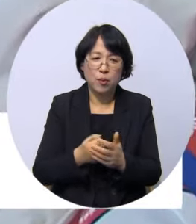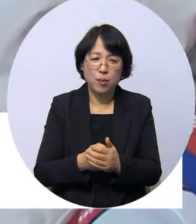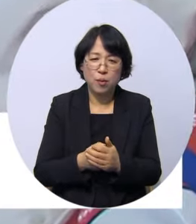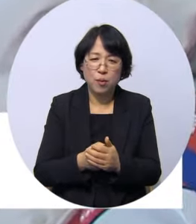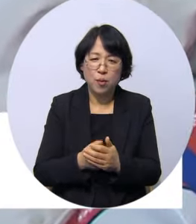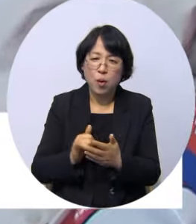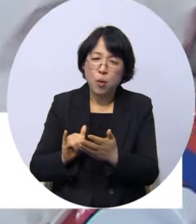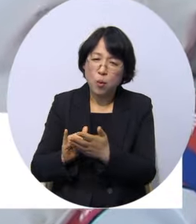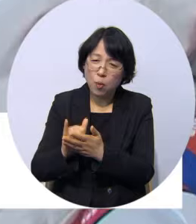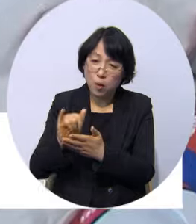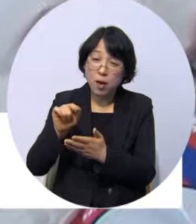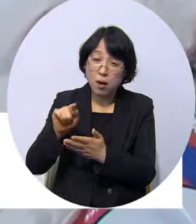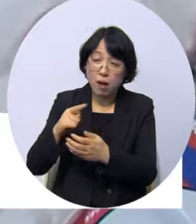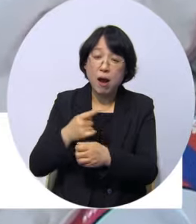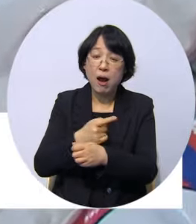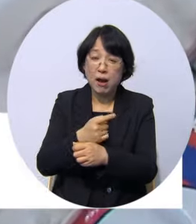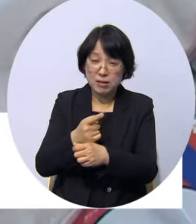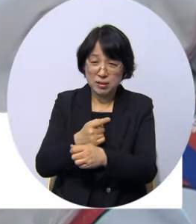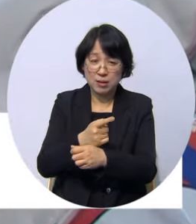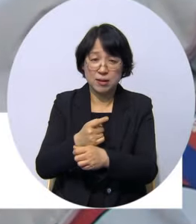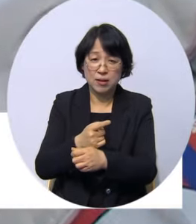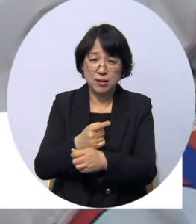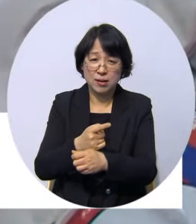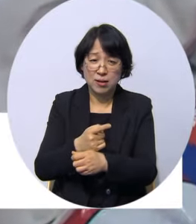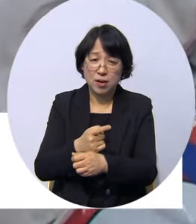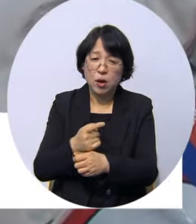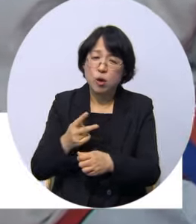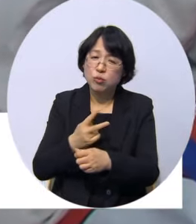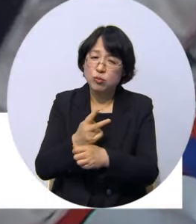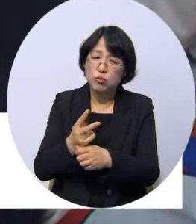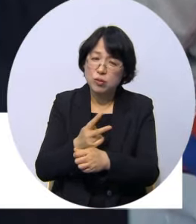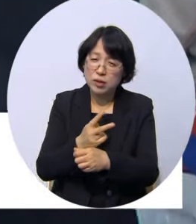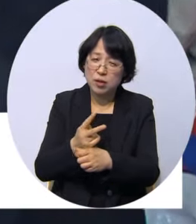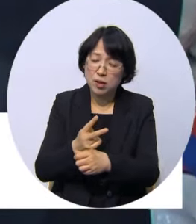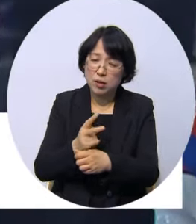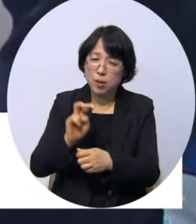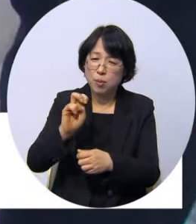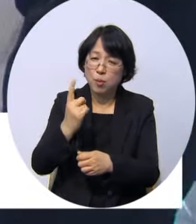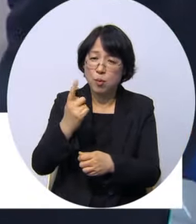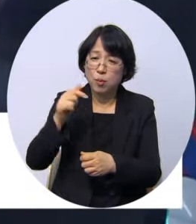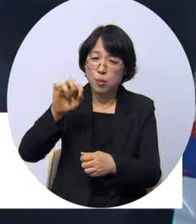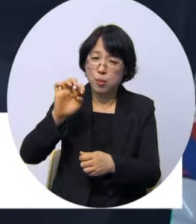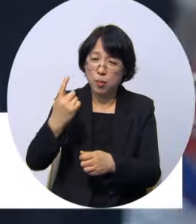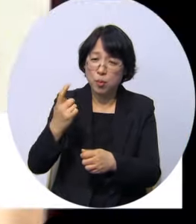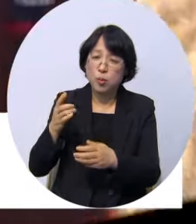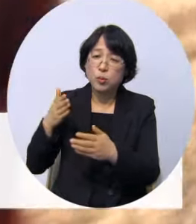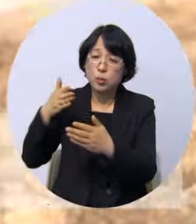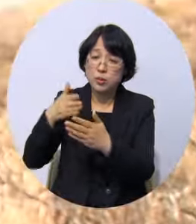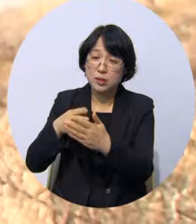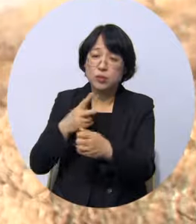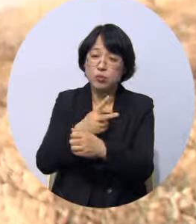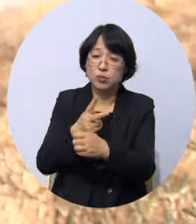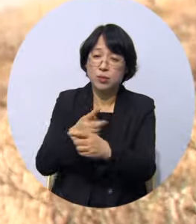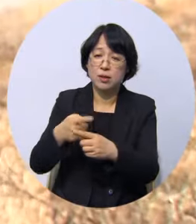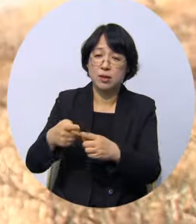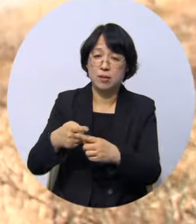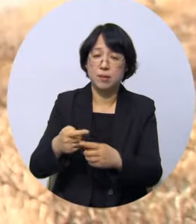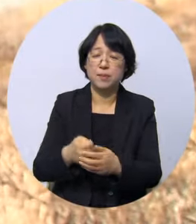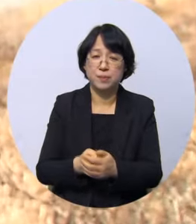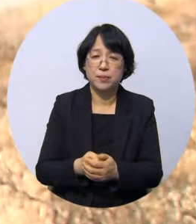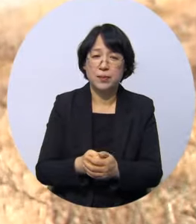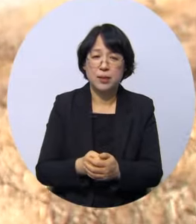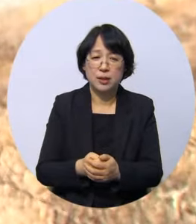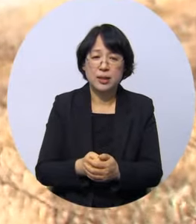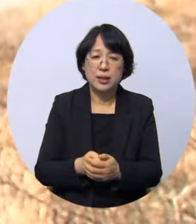하고 간대 한시간 걸르고 그 한 두시간 잡아야 목가 간데 두시간 이곳